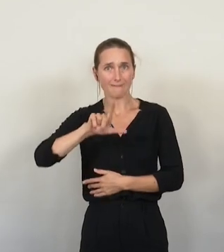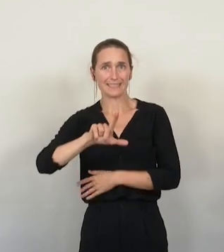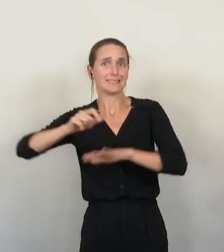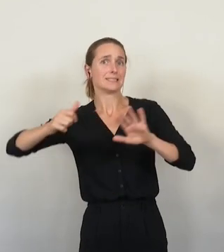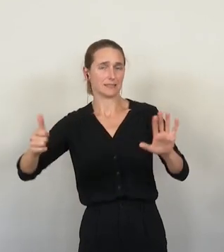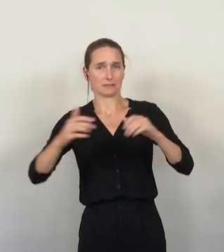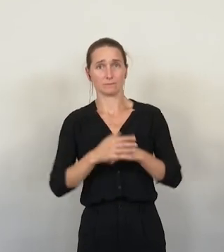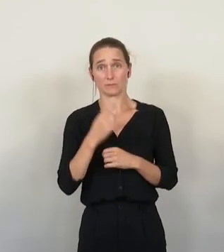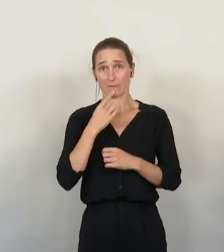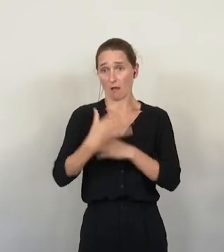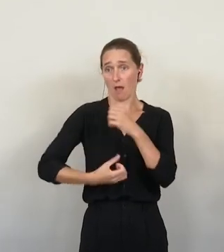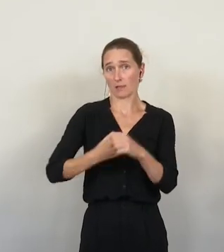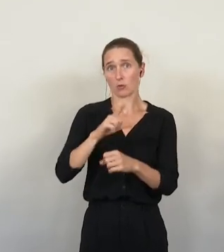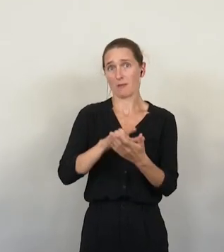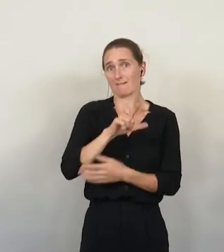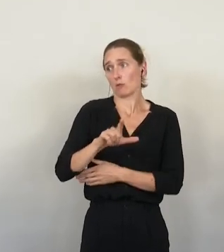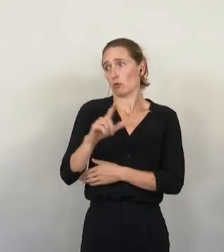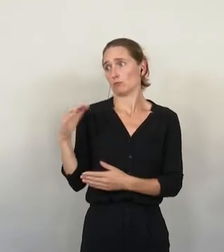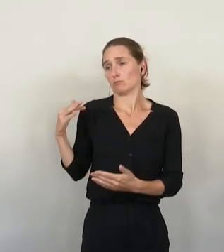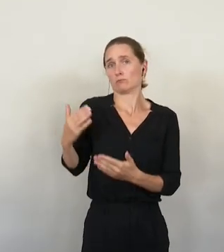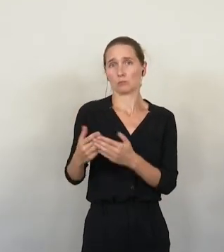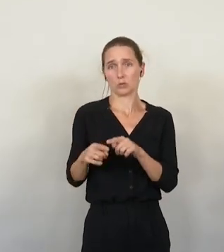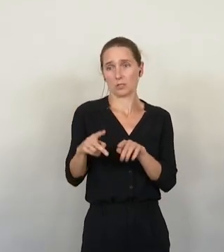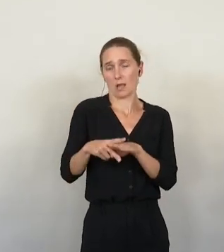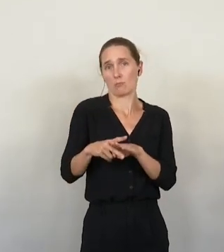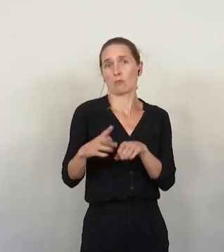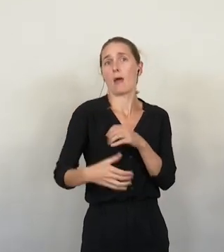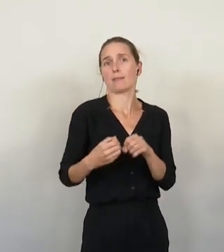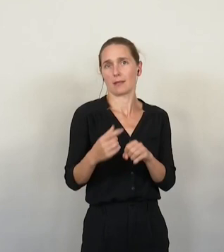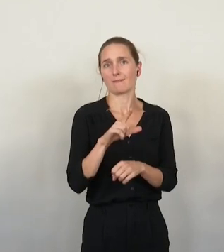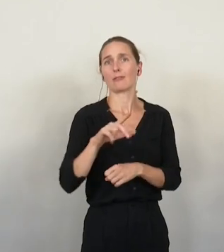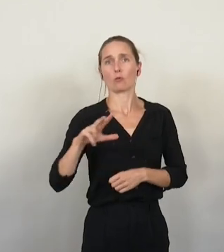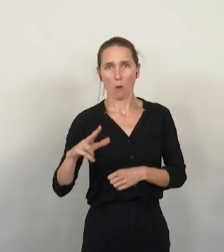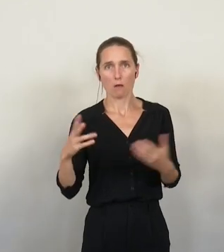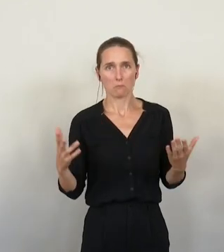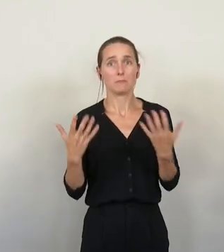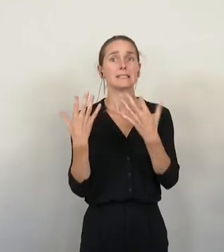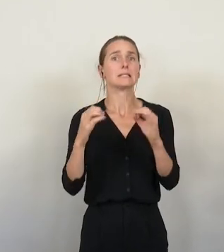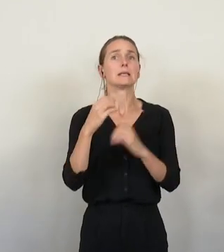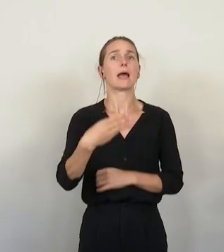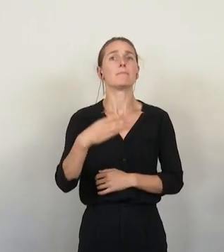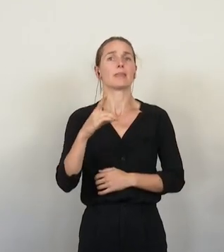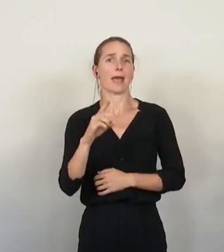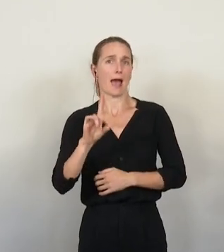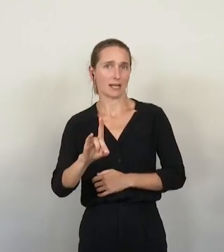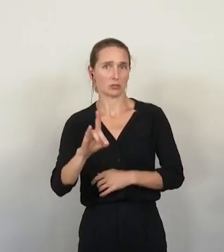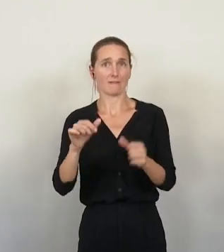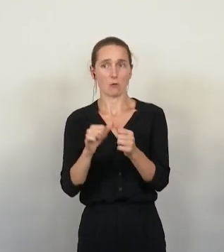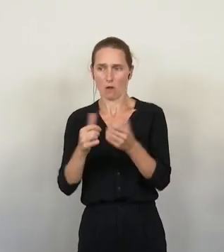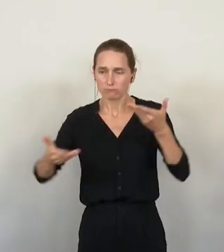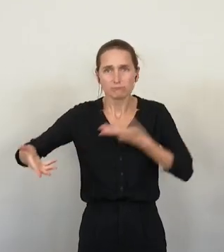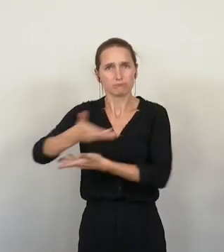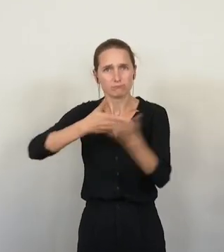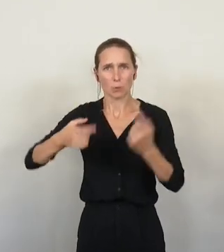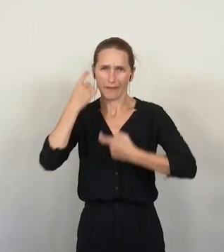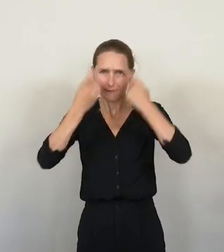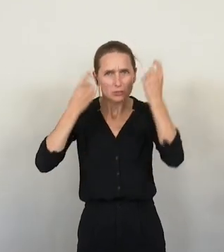donc et même jusqu'au début de l'année 2023 les 10 maisons des habitants et habitants de Grenoble ont travaillé à l'élaboration de leur